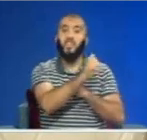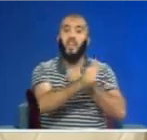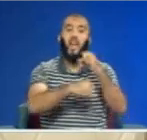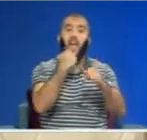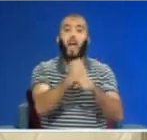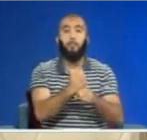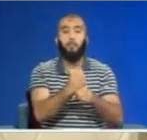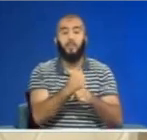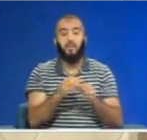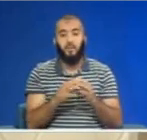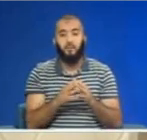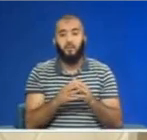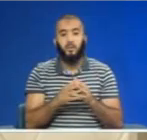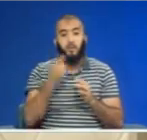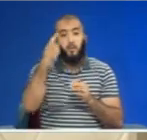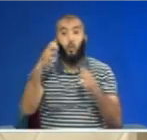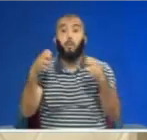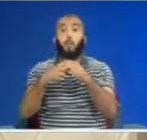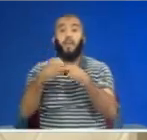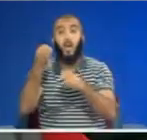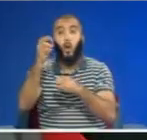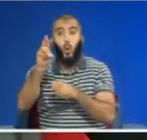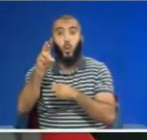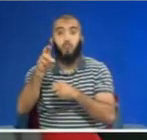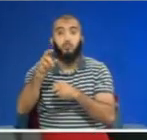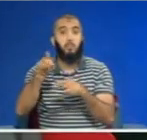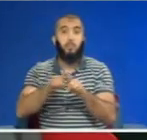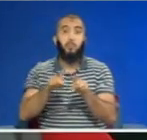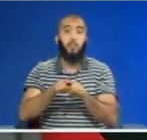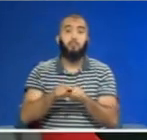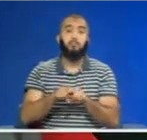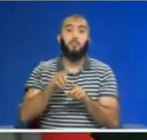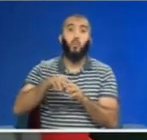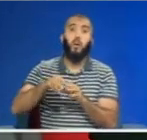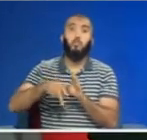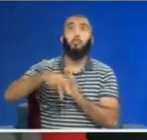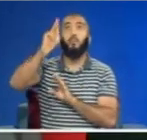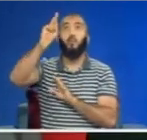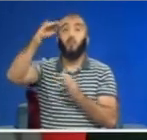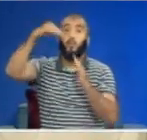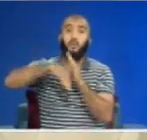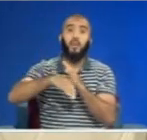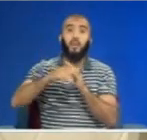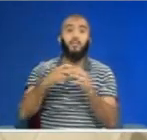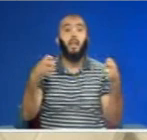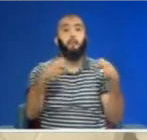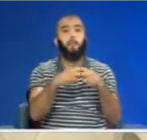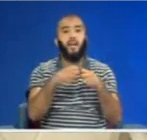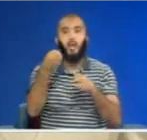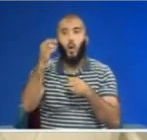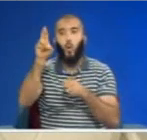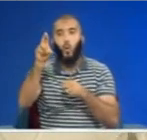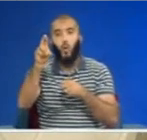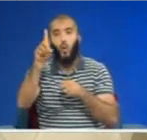خلال السنة، خلال السنة يرتفع وينقص، هذا هو. ولذلك سعر الذهب هو المتحكم في تعيين